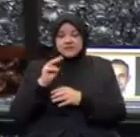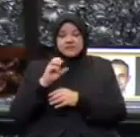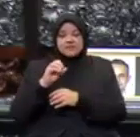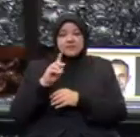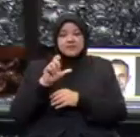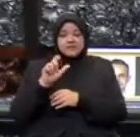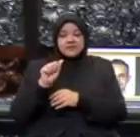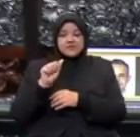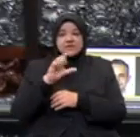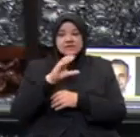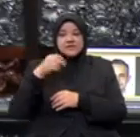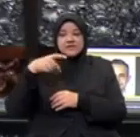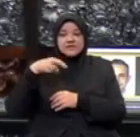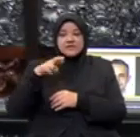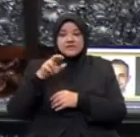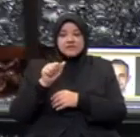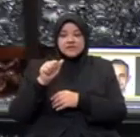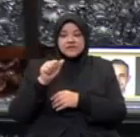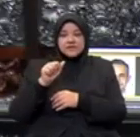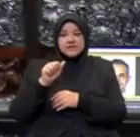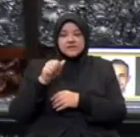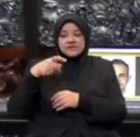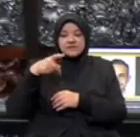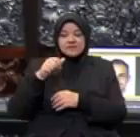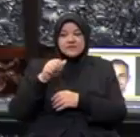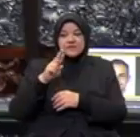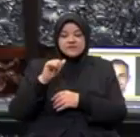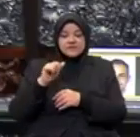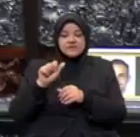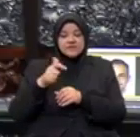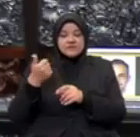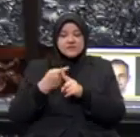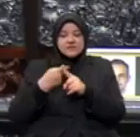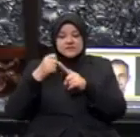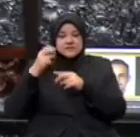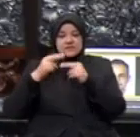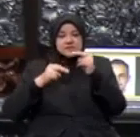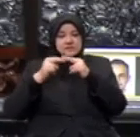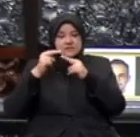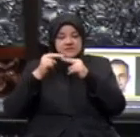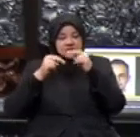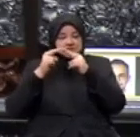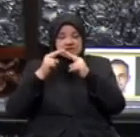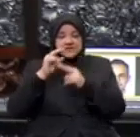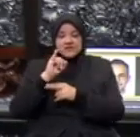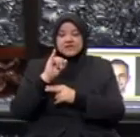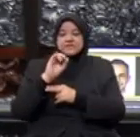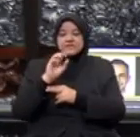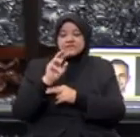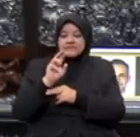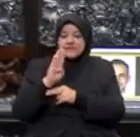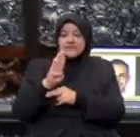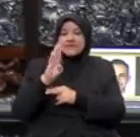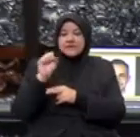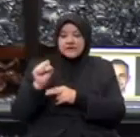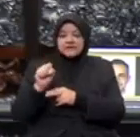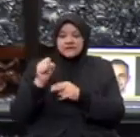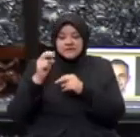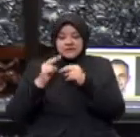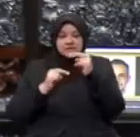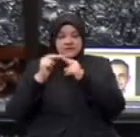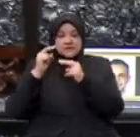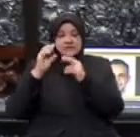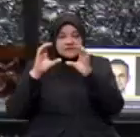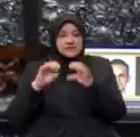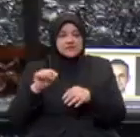dan prafabrikasi selain daripada sistem binaan berindustri IBS. Kaedah pembinaan